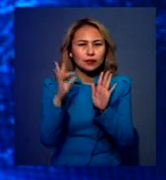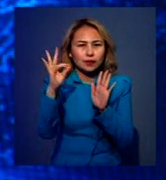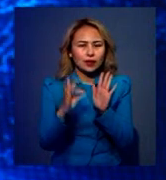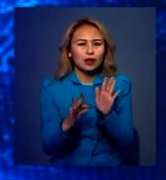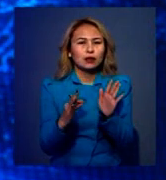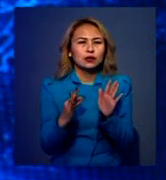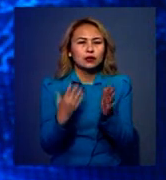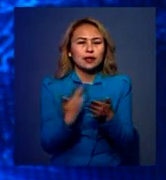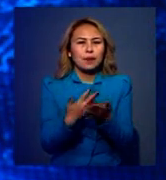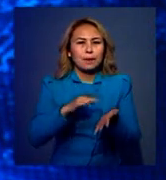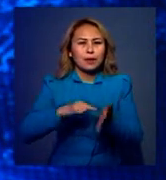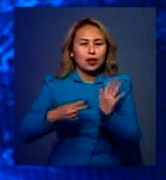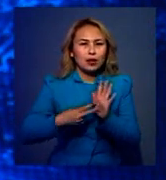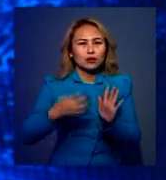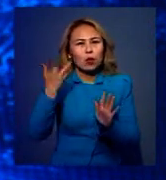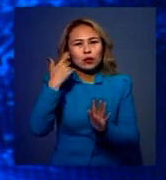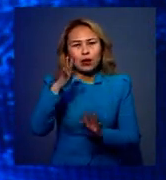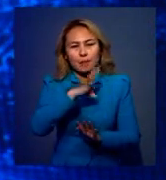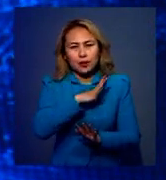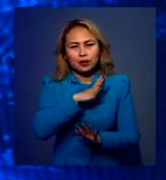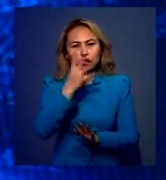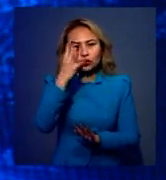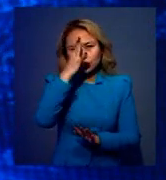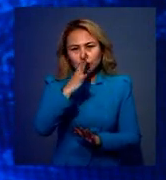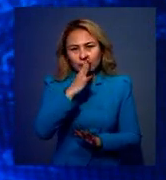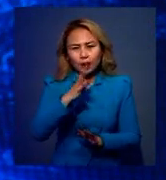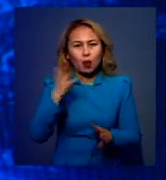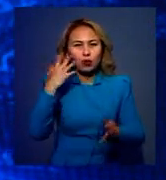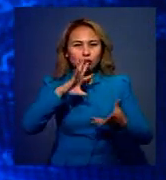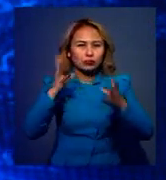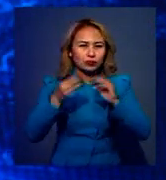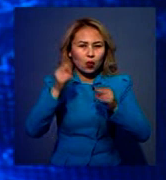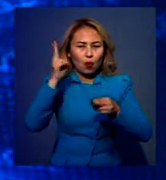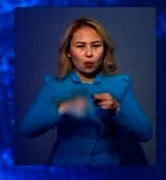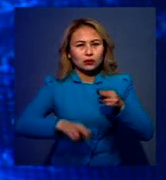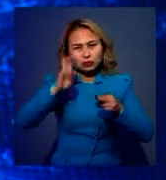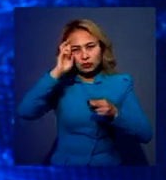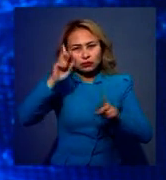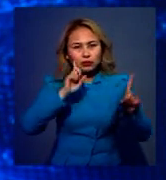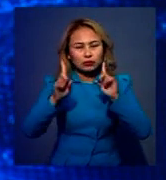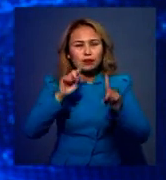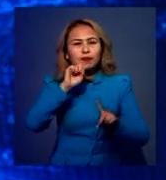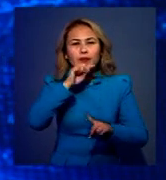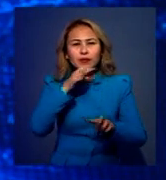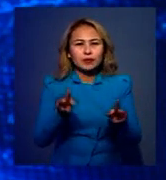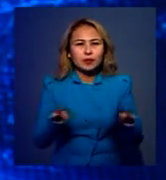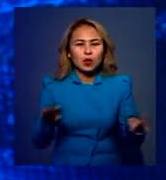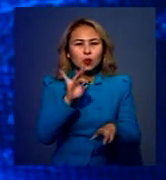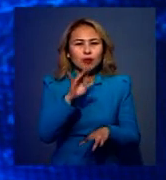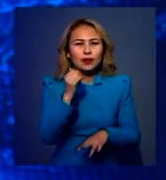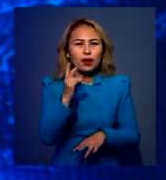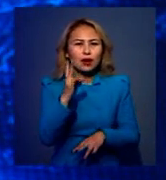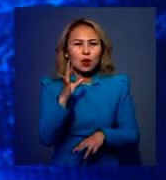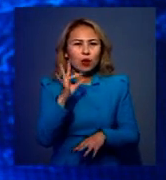4,9%. Яғни жоспарланған дәлізде бұл туралы 4 айды түйіндеуге арналған үкімет отырысында ұлттық экономика министрі Руслан